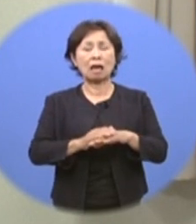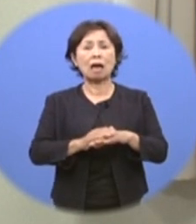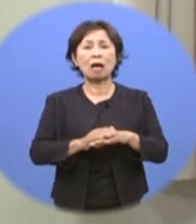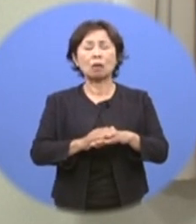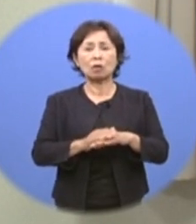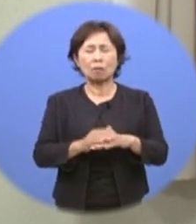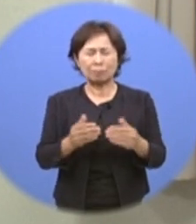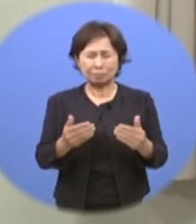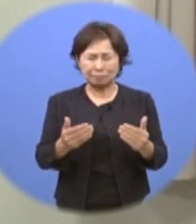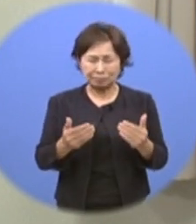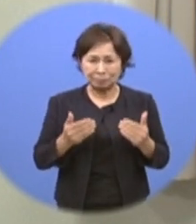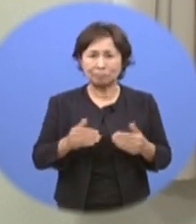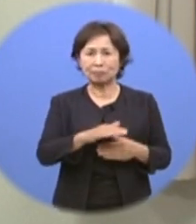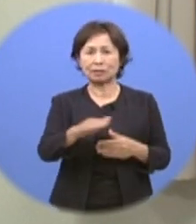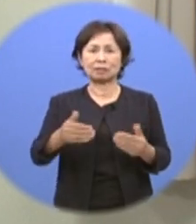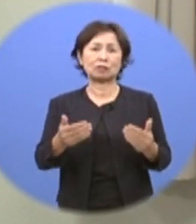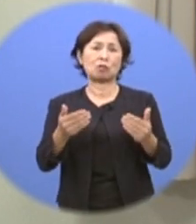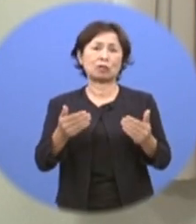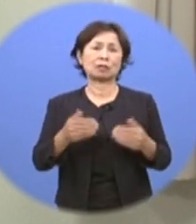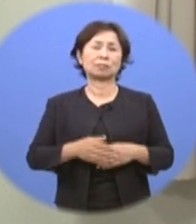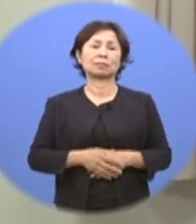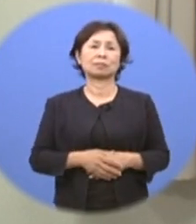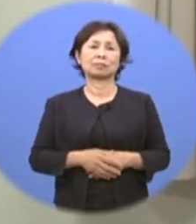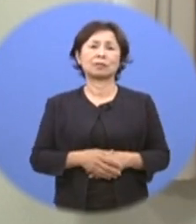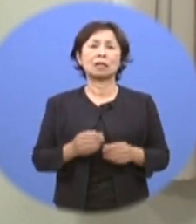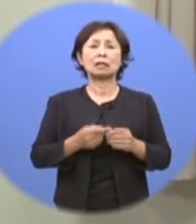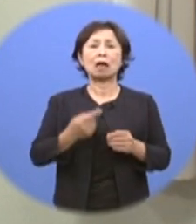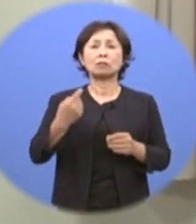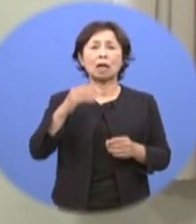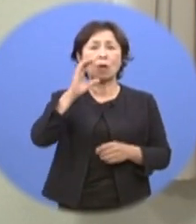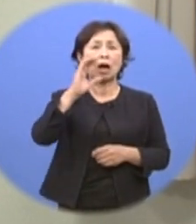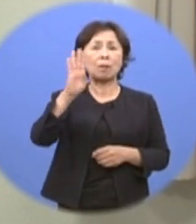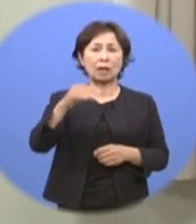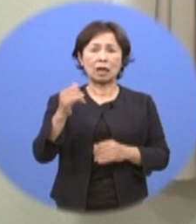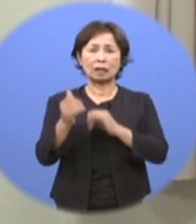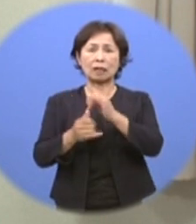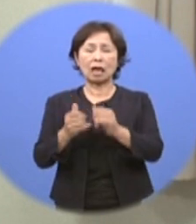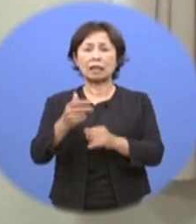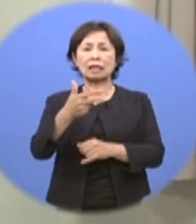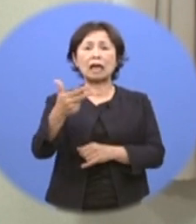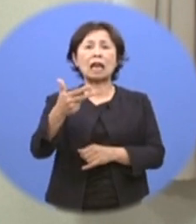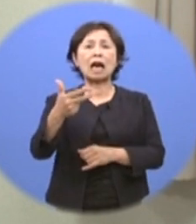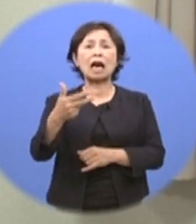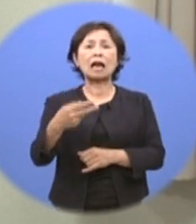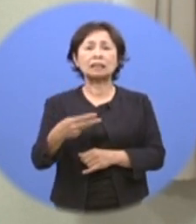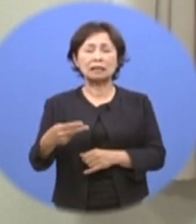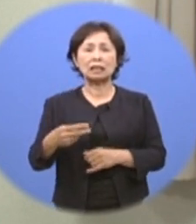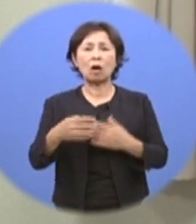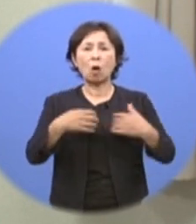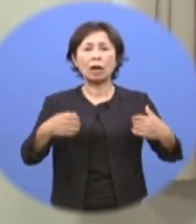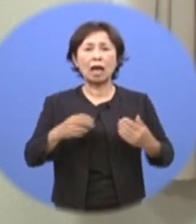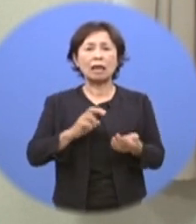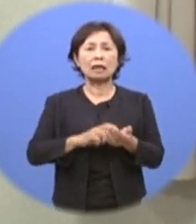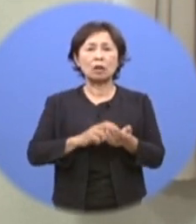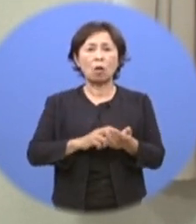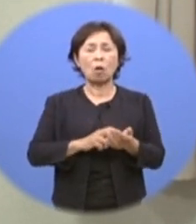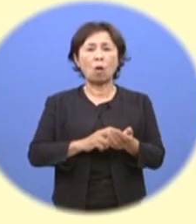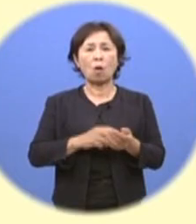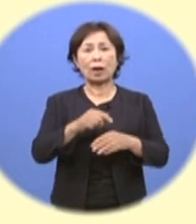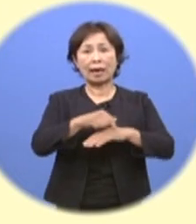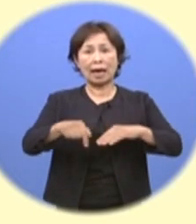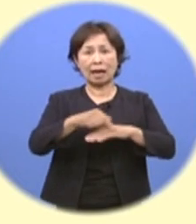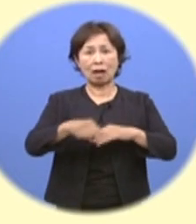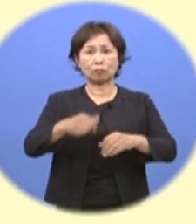ってございます。昨年和歌山県では第7次の保健医療計画を策定をいたしました